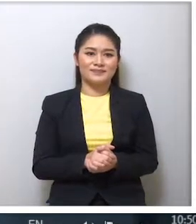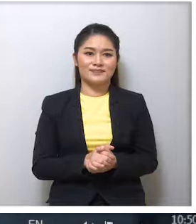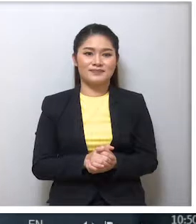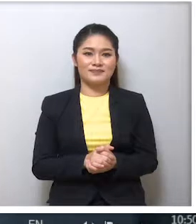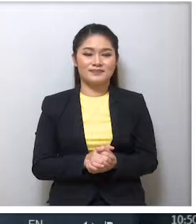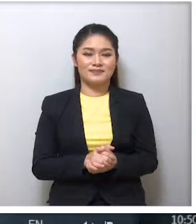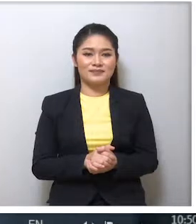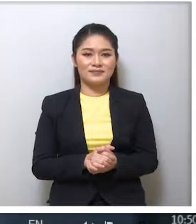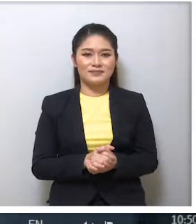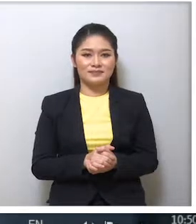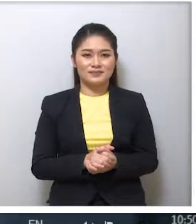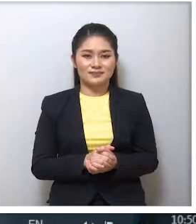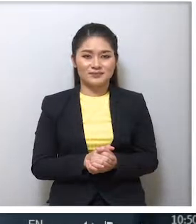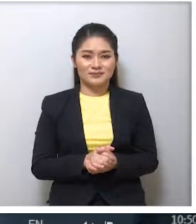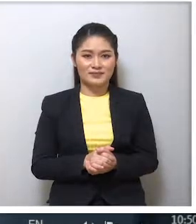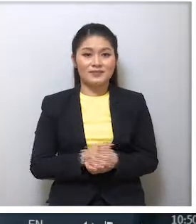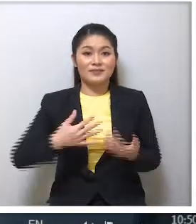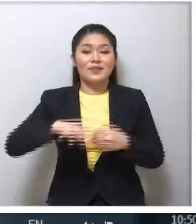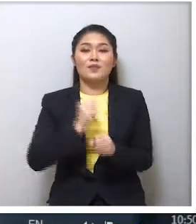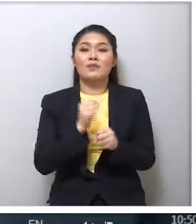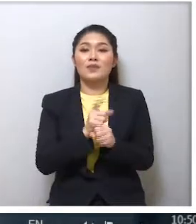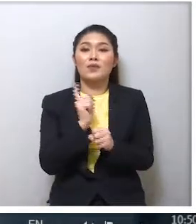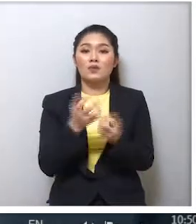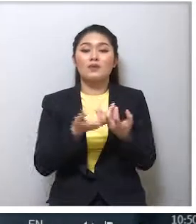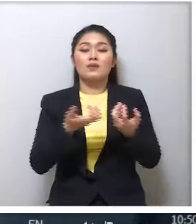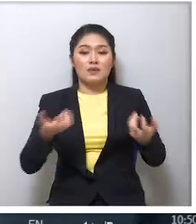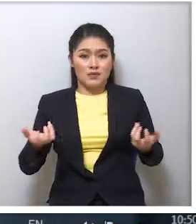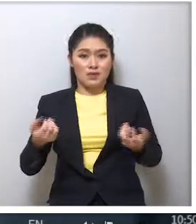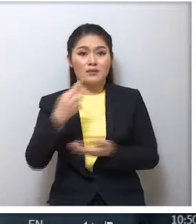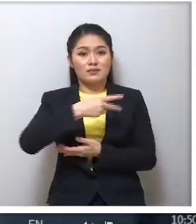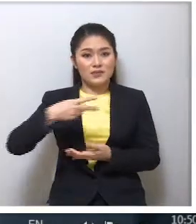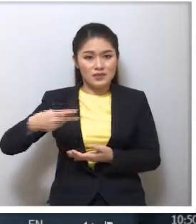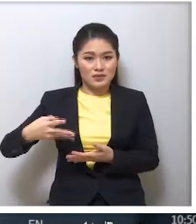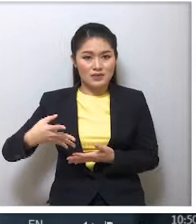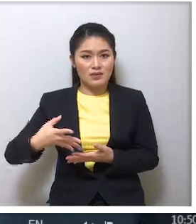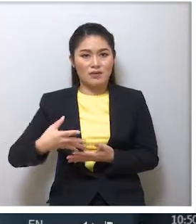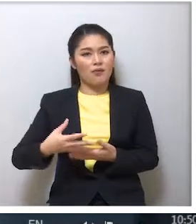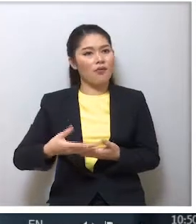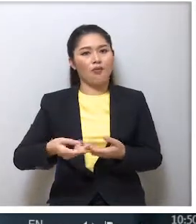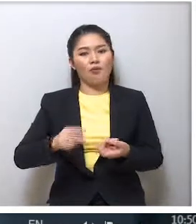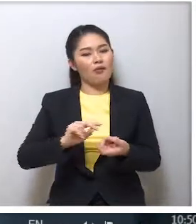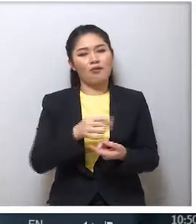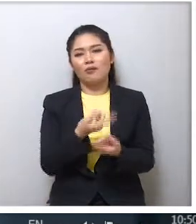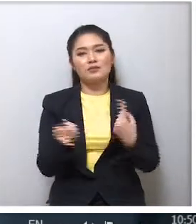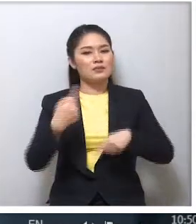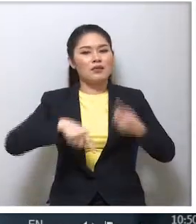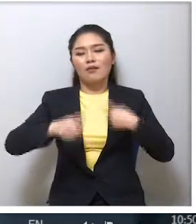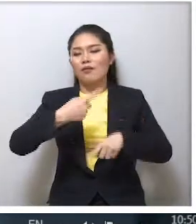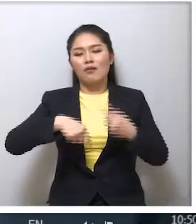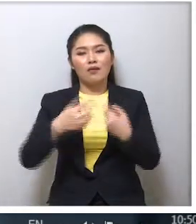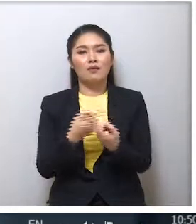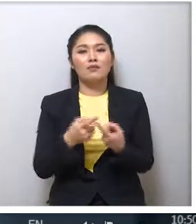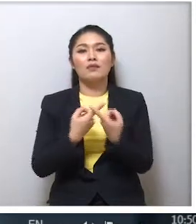นเราก็จะมีการแยกตัวหนังสือออกเป็นคนละส่วนนะเ